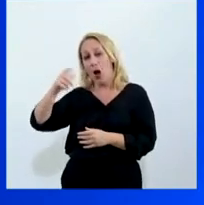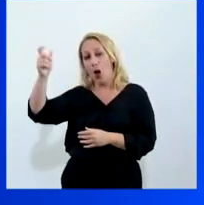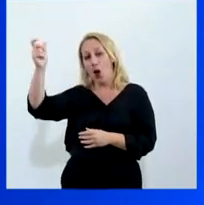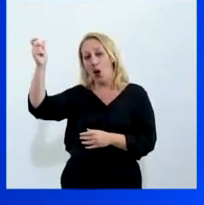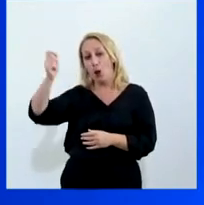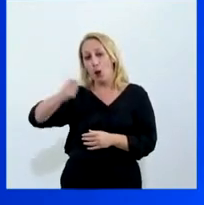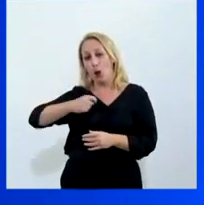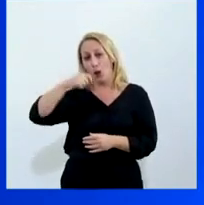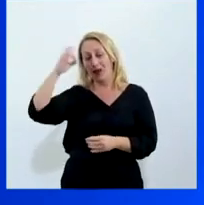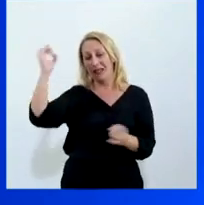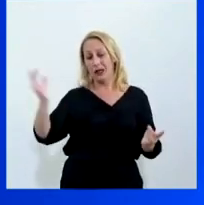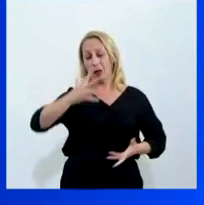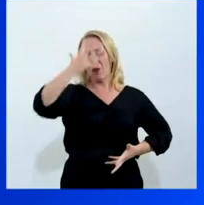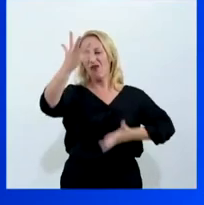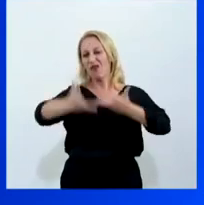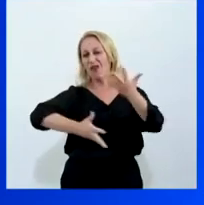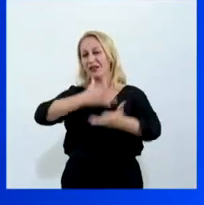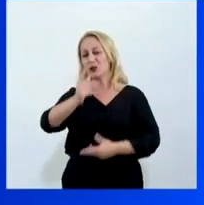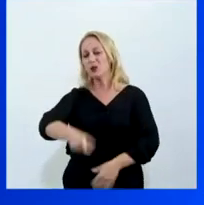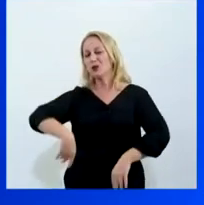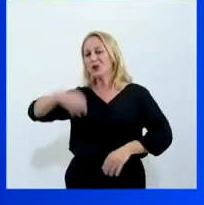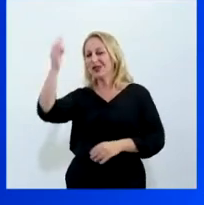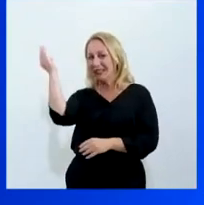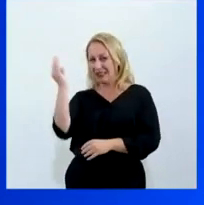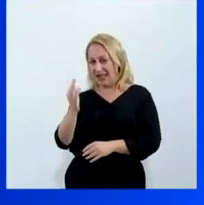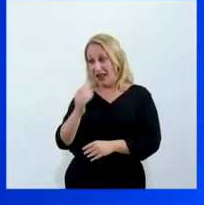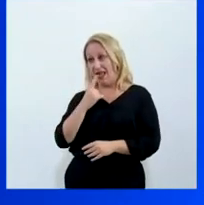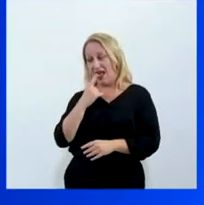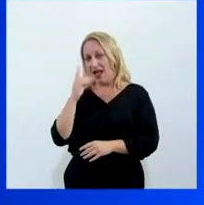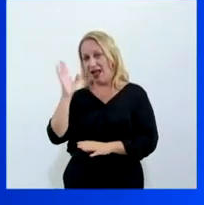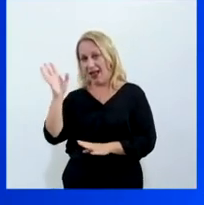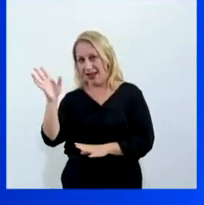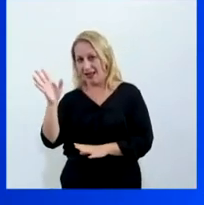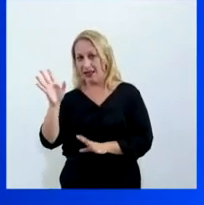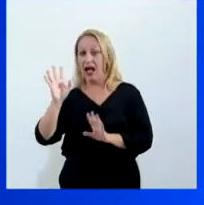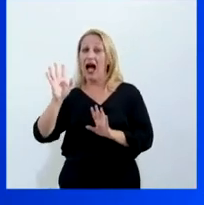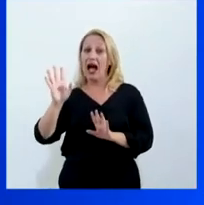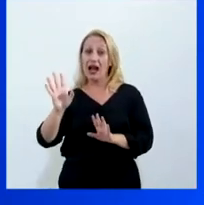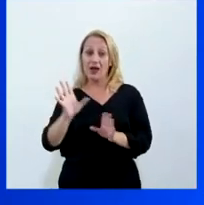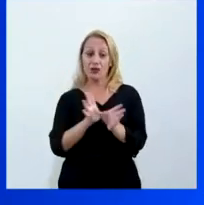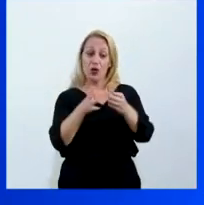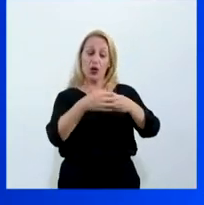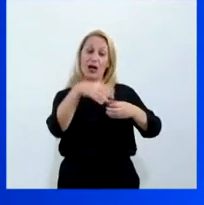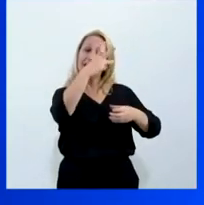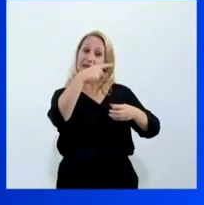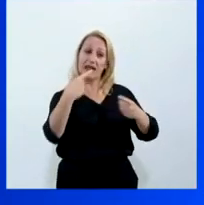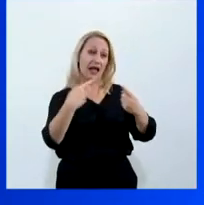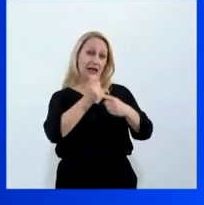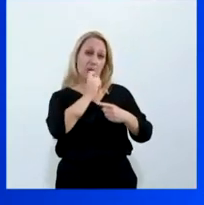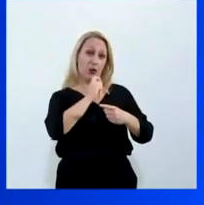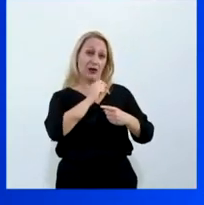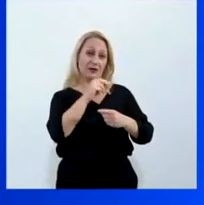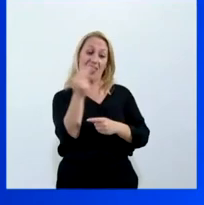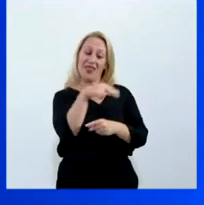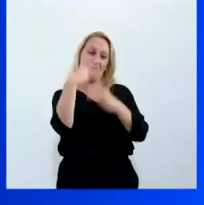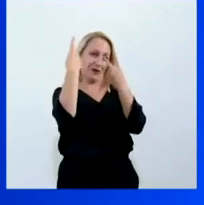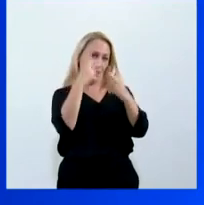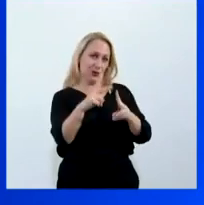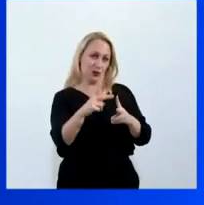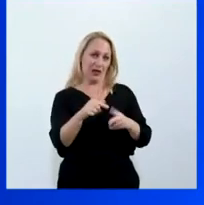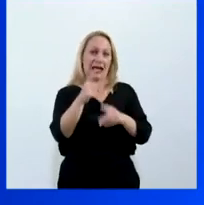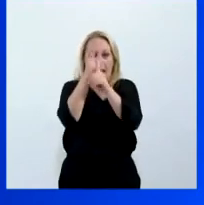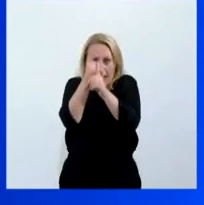αναταραχή, θαυμάσια κατάσταση. Αλλά το ζήτημα αυτό αφορά το κόμμα της αντιπολίτευσης. Προφανώς και δεν μπορώ να κάνω καμία τοποθέτηση,